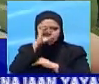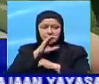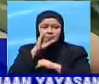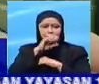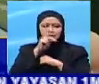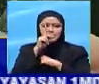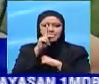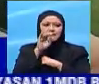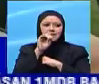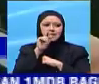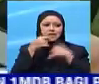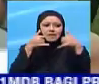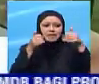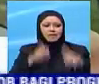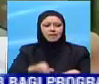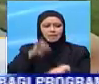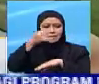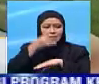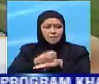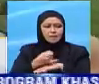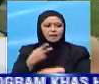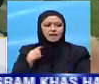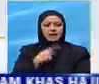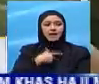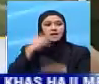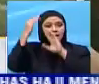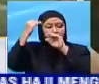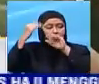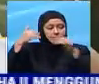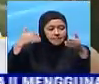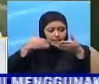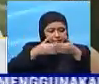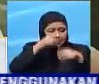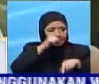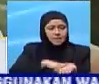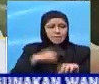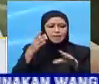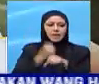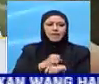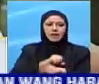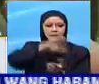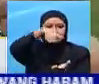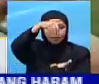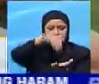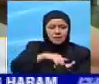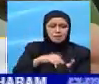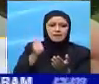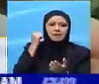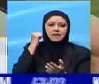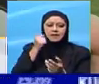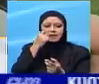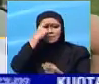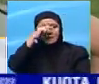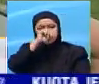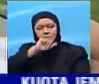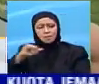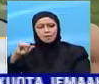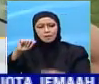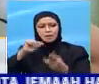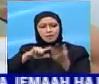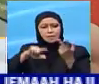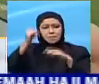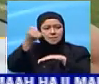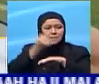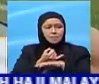dekat kita dapat seorang centerb Asia kota ni ya ada dua tiga dalam senarai tu belum kita tak boleh